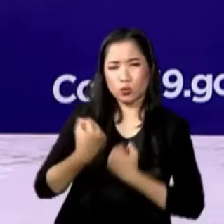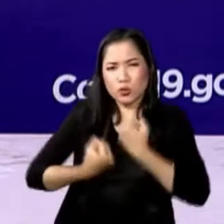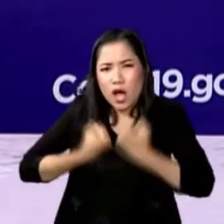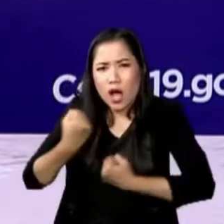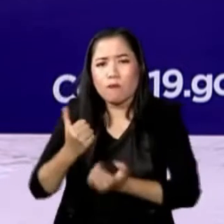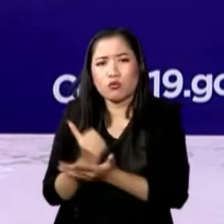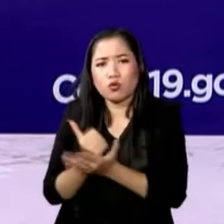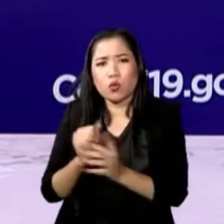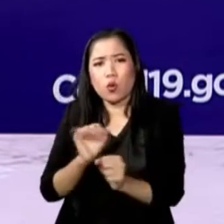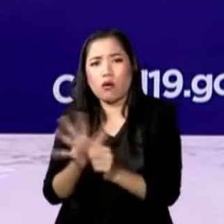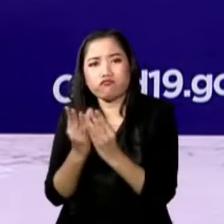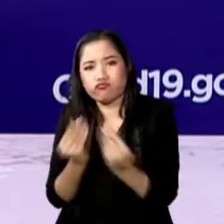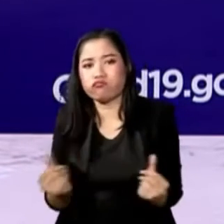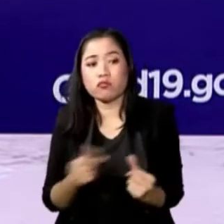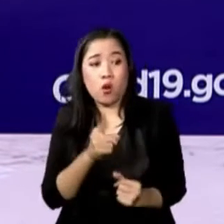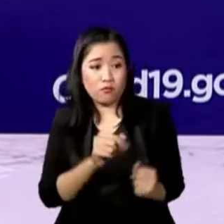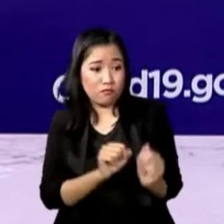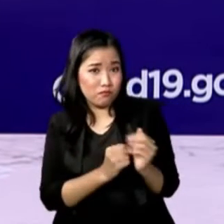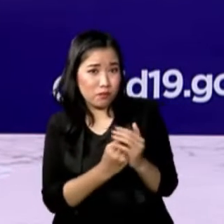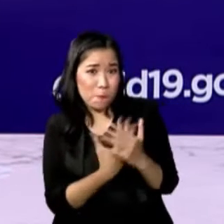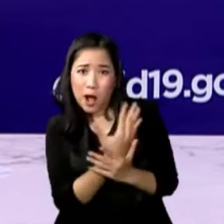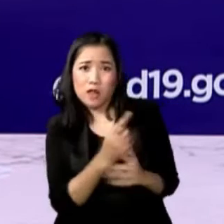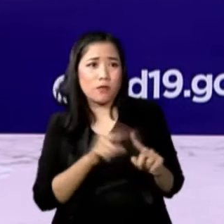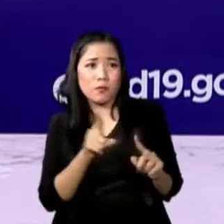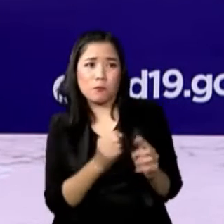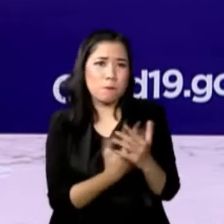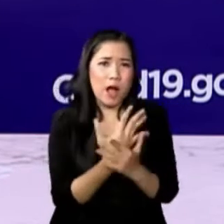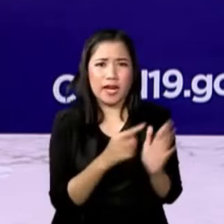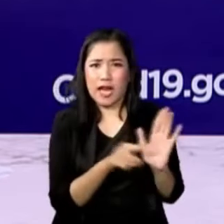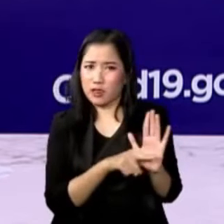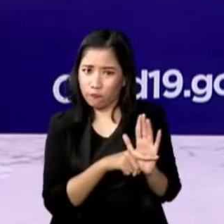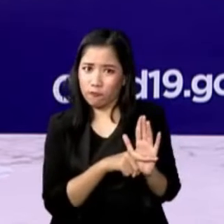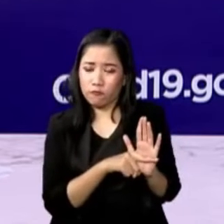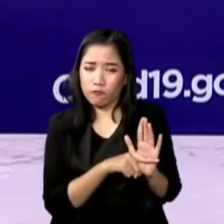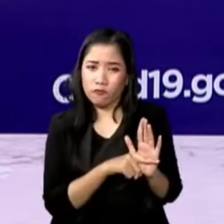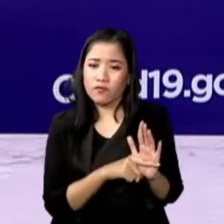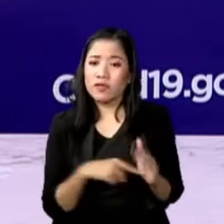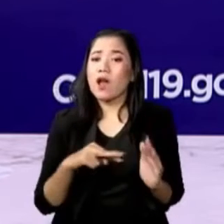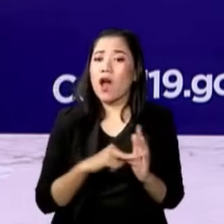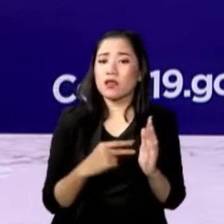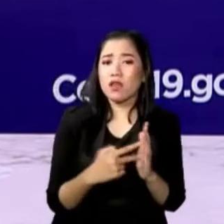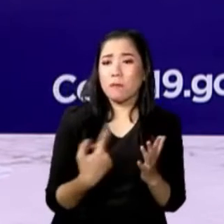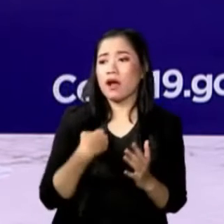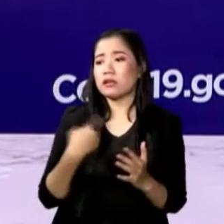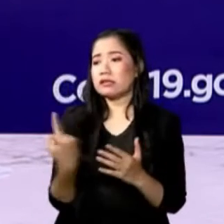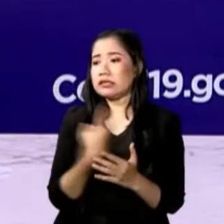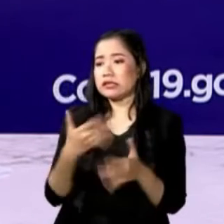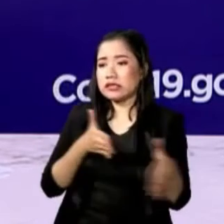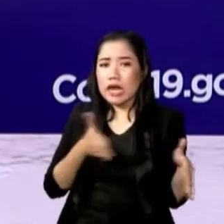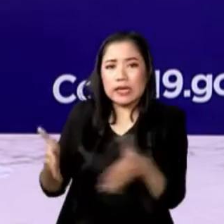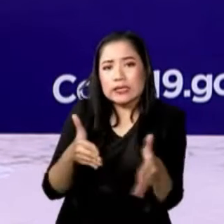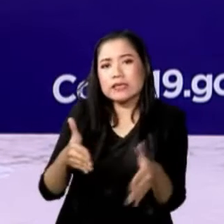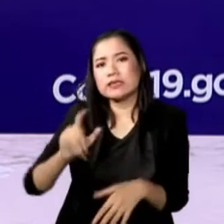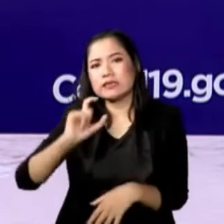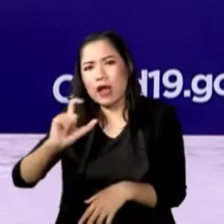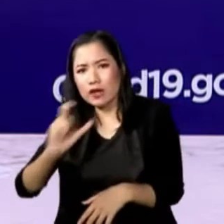ini. Jika perkembangan menunjukkan ke arah yang tidak diharapkan, itu artinya kita perlu memperbaiki strategi,